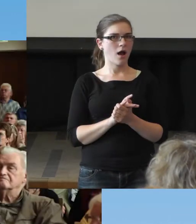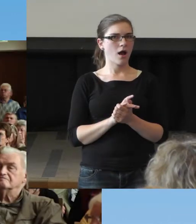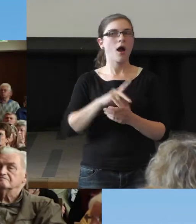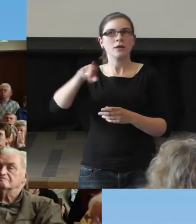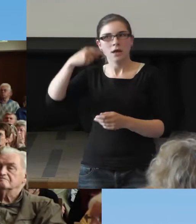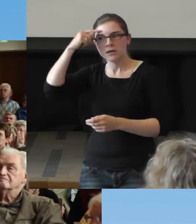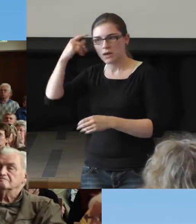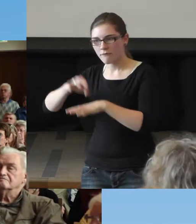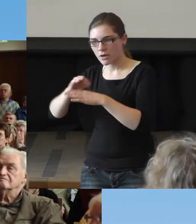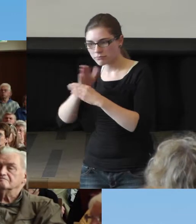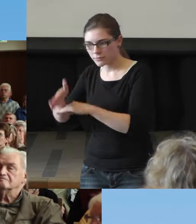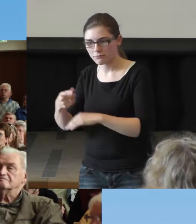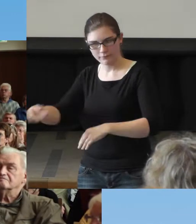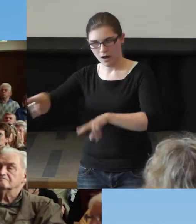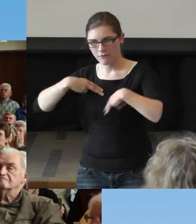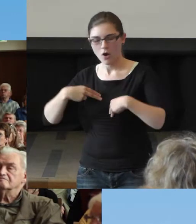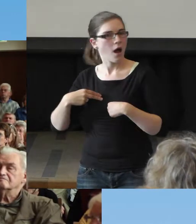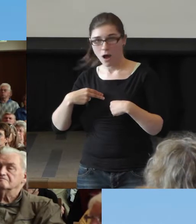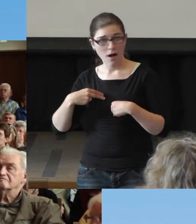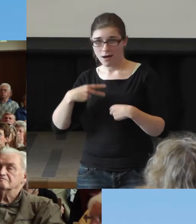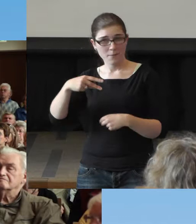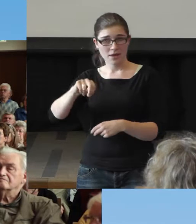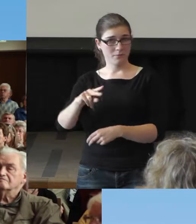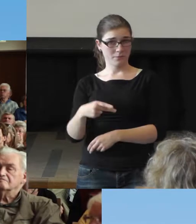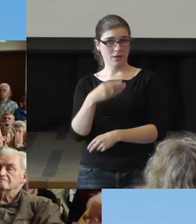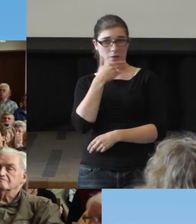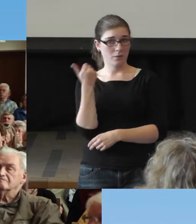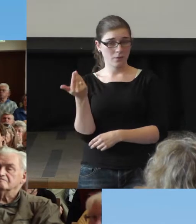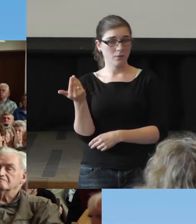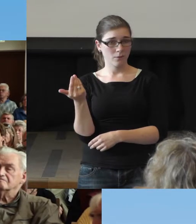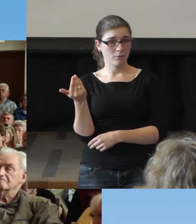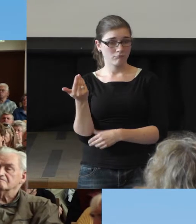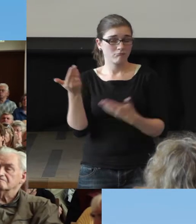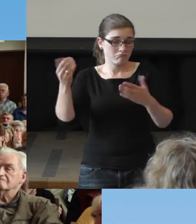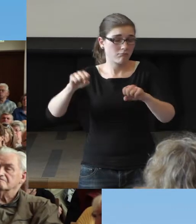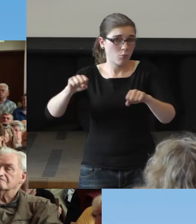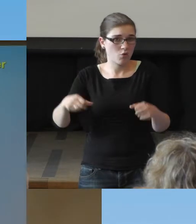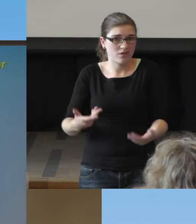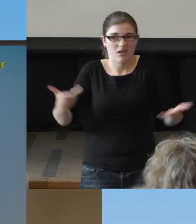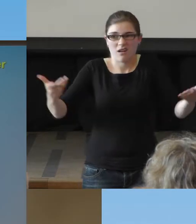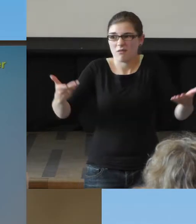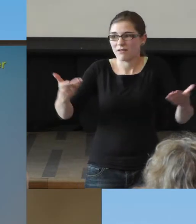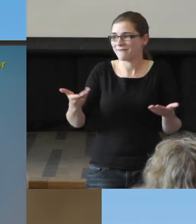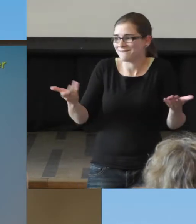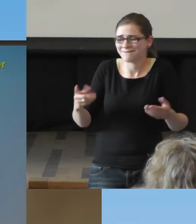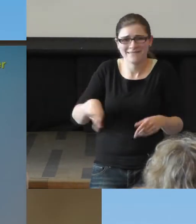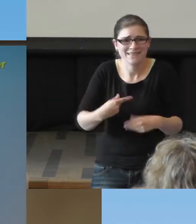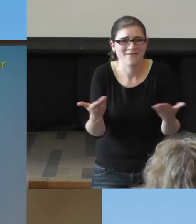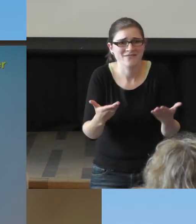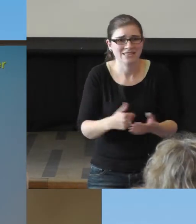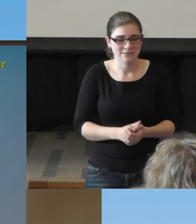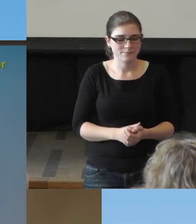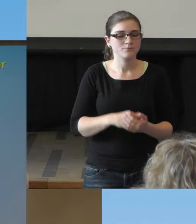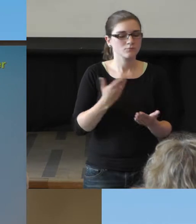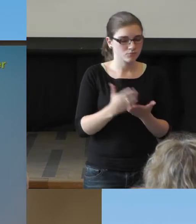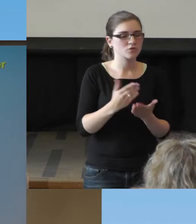war ich beim Neurologen und der hat gesagt, es ist keine Polyneuropathie. Soll ja vorkommen. Also was könnte es denn dann sein? Da habe ich mal das aufgeschrieben,